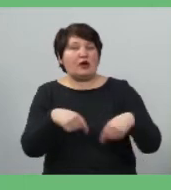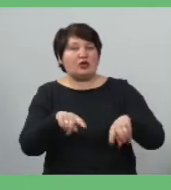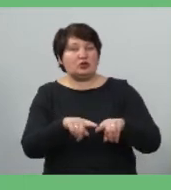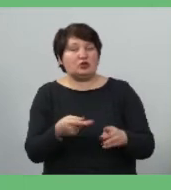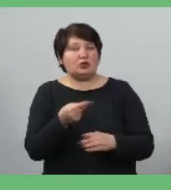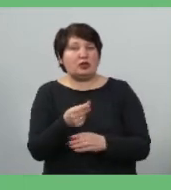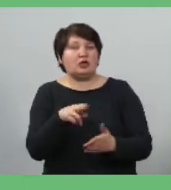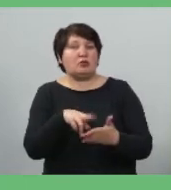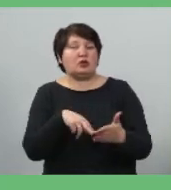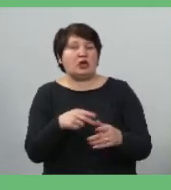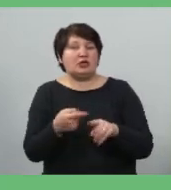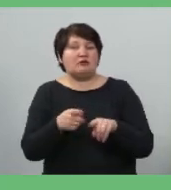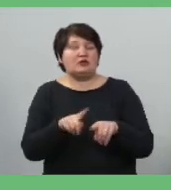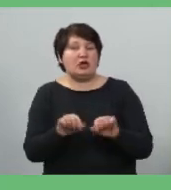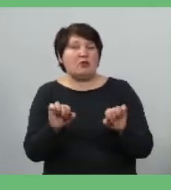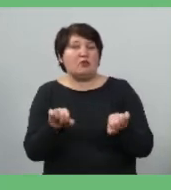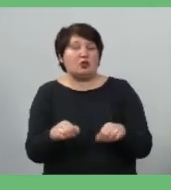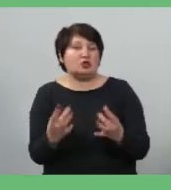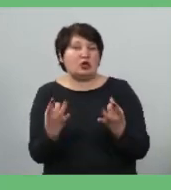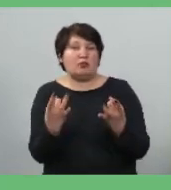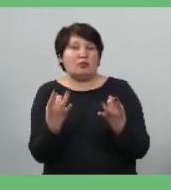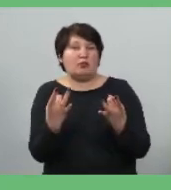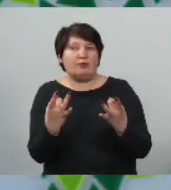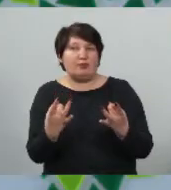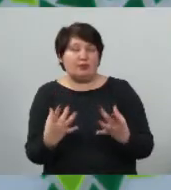то їх можна просто відтермінувати.